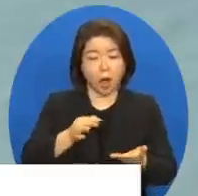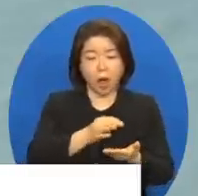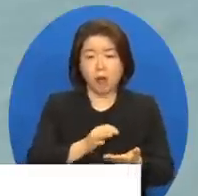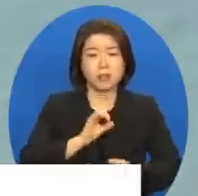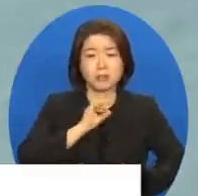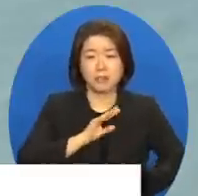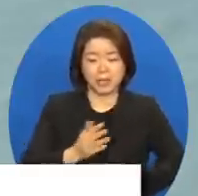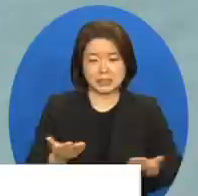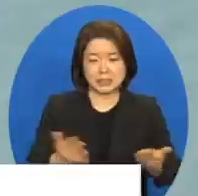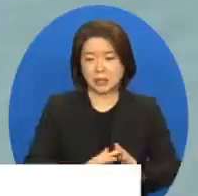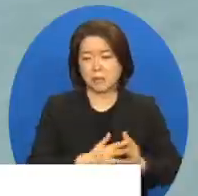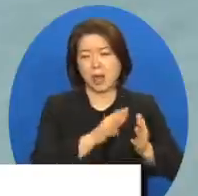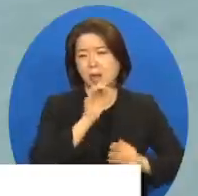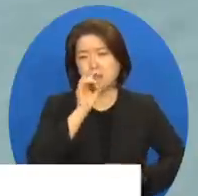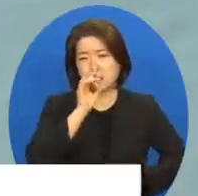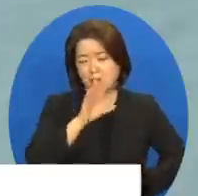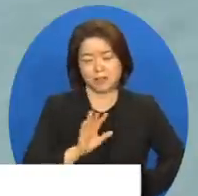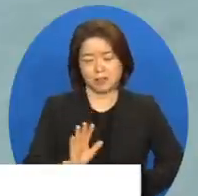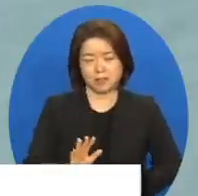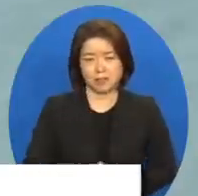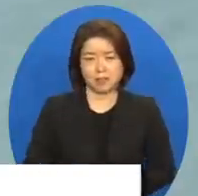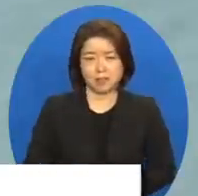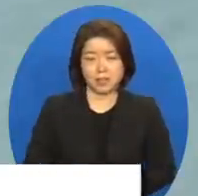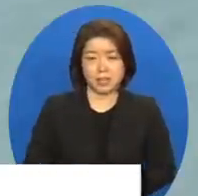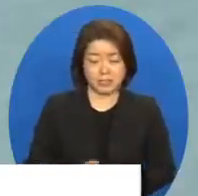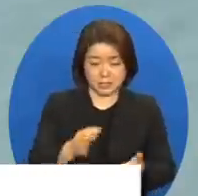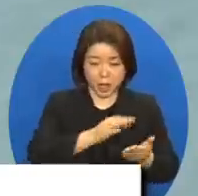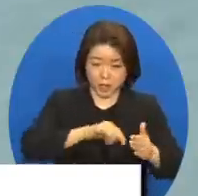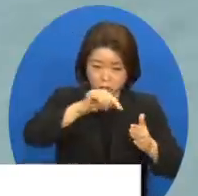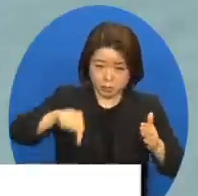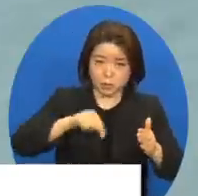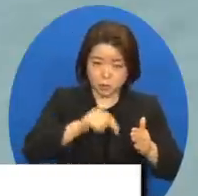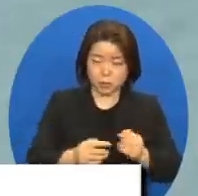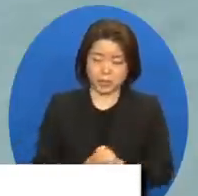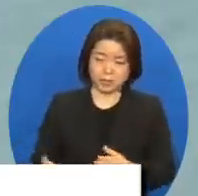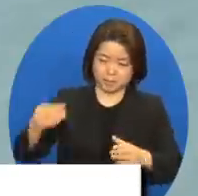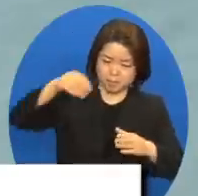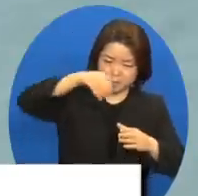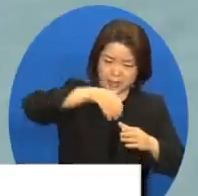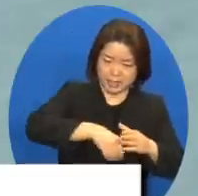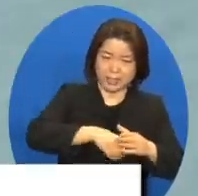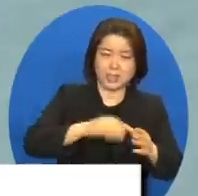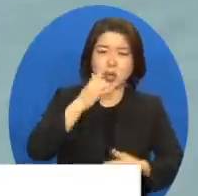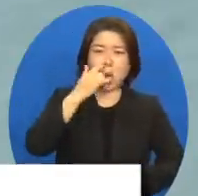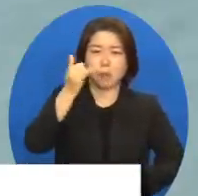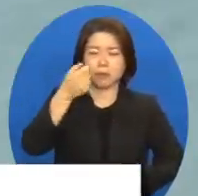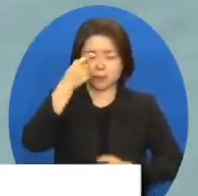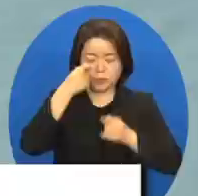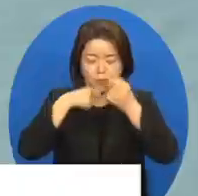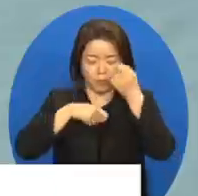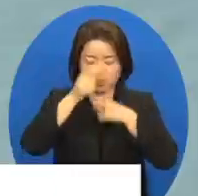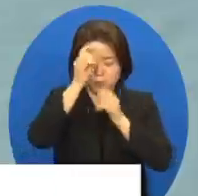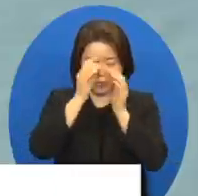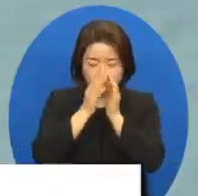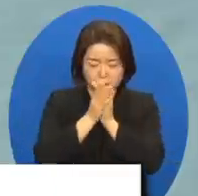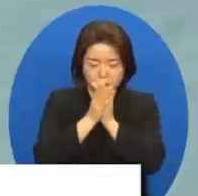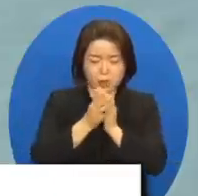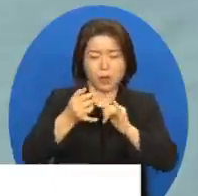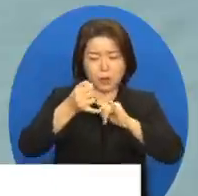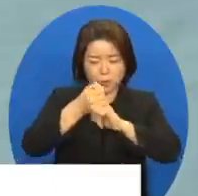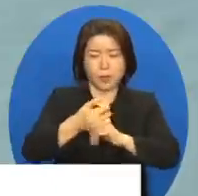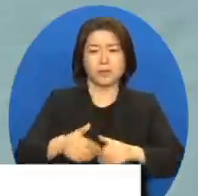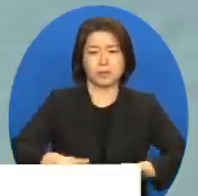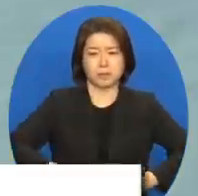아닙니다. 그 헌금에 담겨져 있는 부모의 눈물의 기도가 반드시 있어야 하는